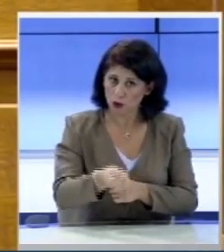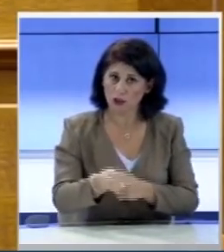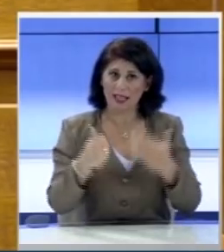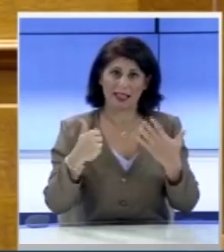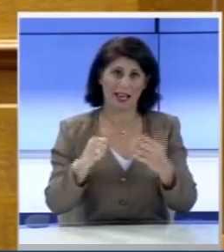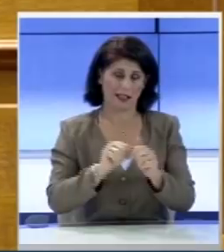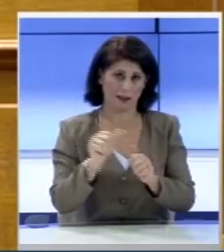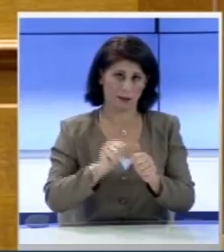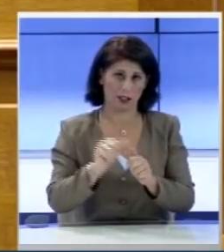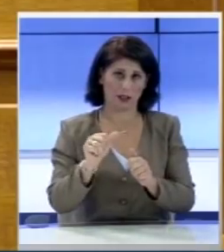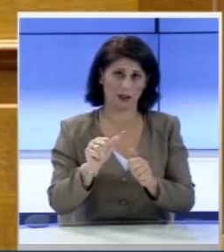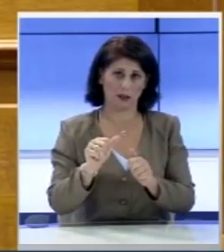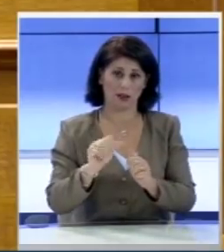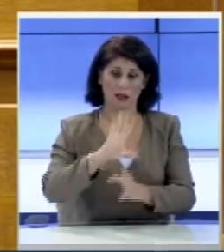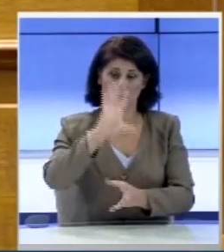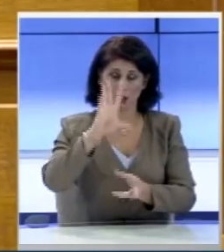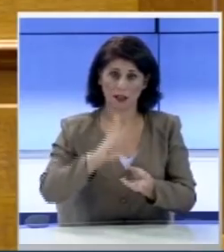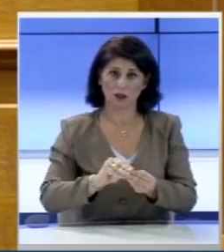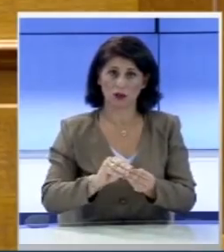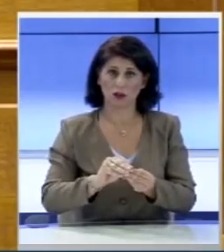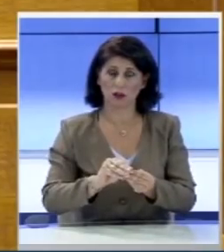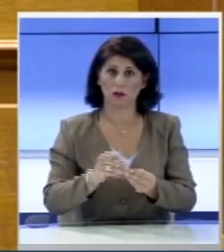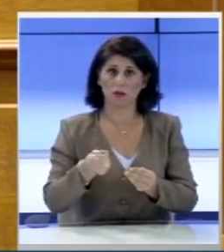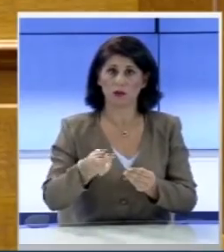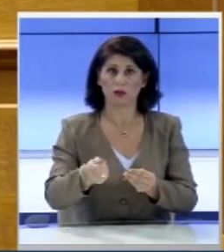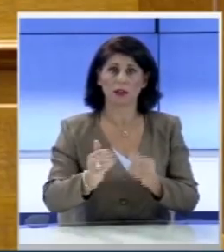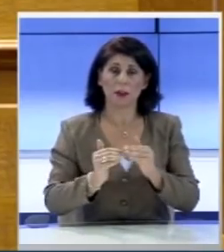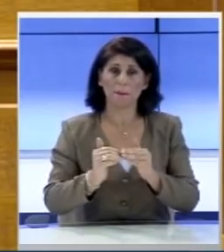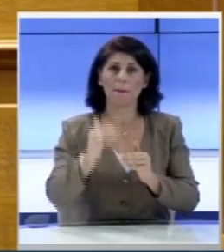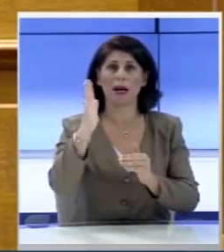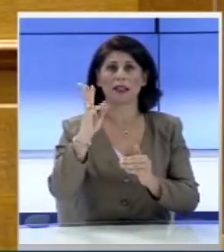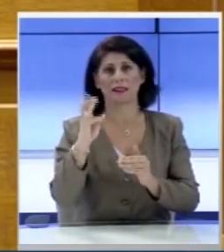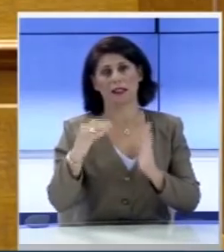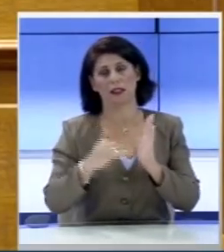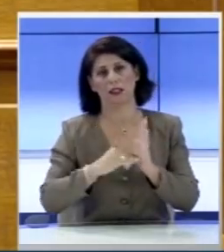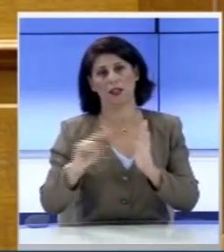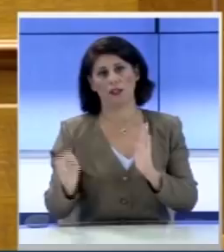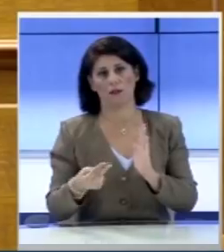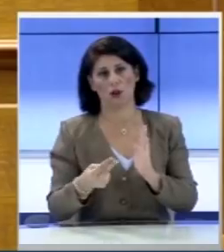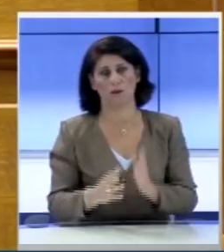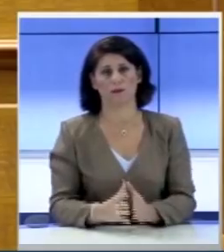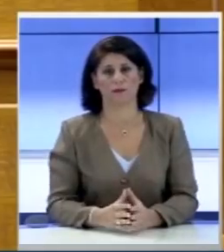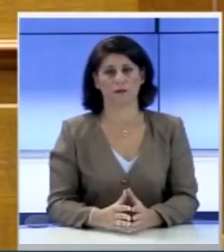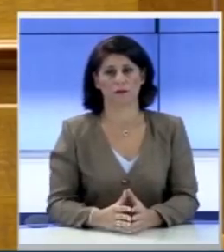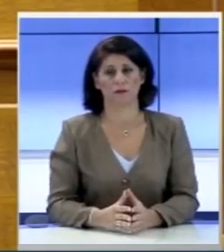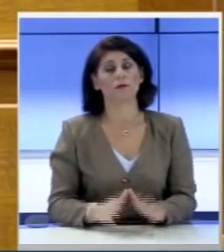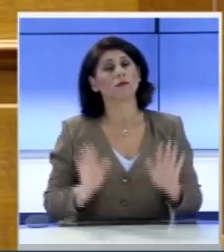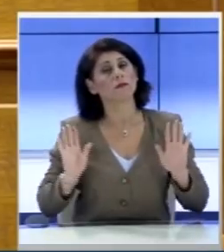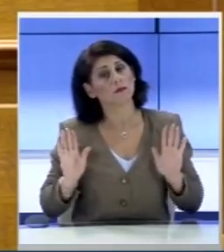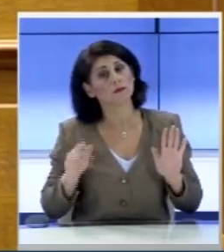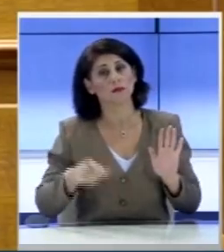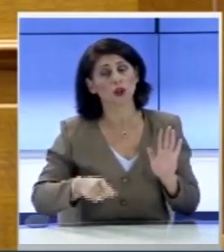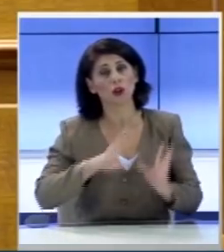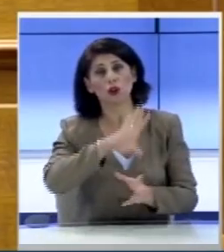για 6 μήνες και η συνολική του οφειλή ξεπερνά τα 30.000 ευρώ. Τότε